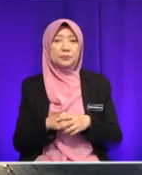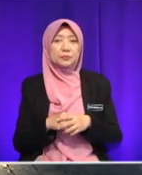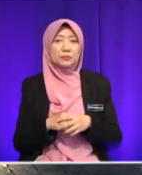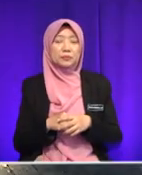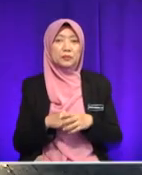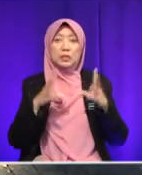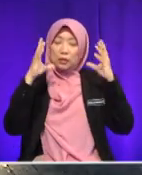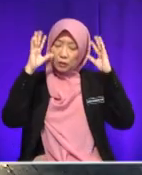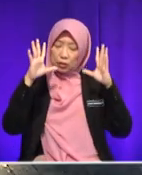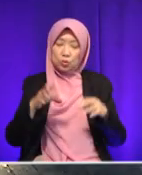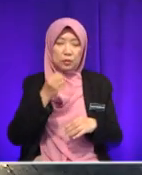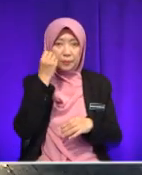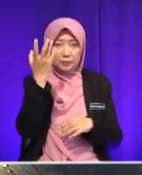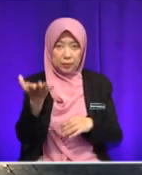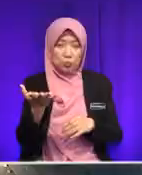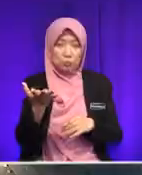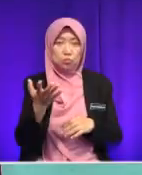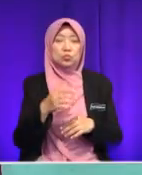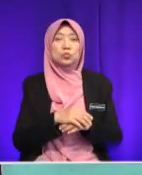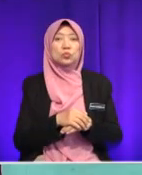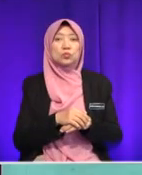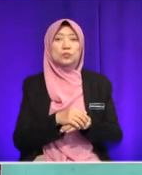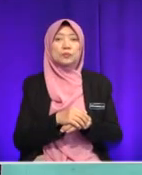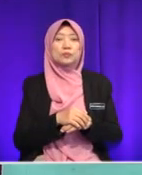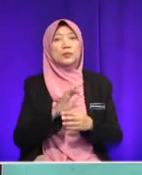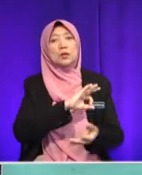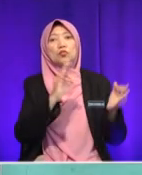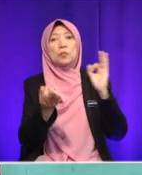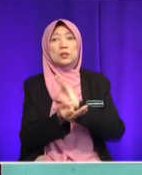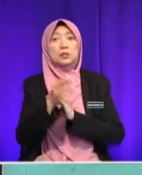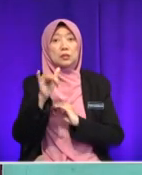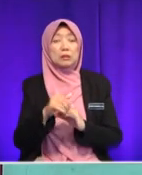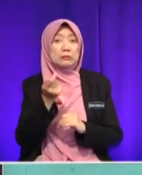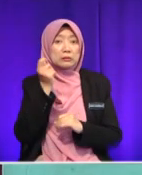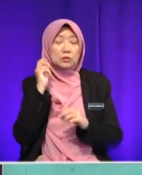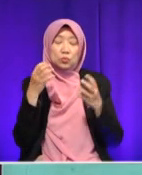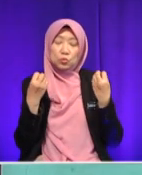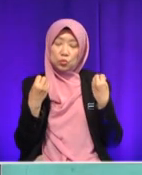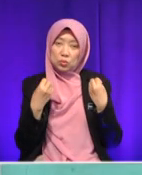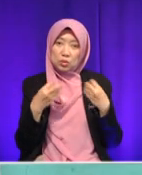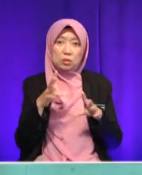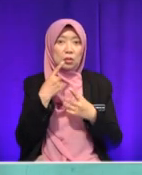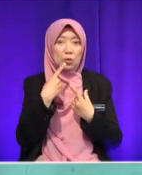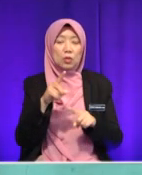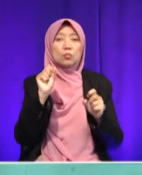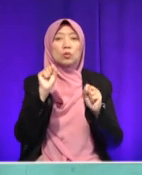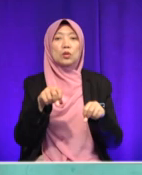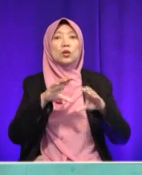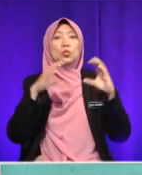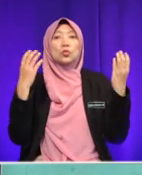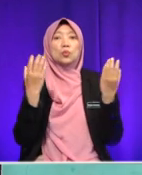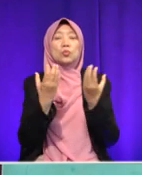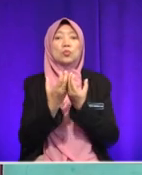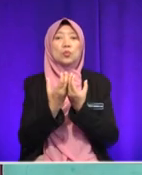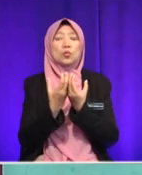Sebenarnya cikgu nak beritahu anda. Baik. Transformasi yang telah anda jawab tadi, cikgu boleh kumpulkan dalam dua kumpulan yang